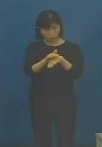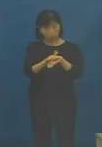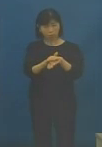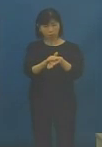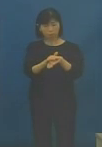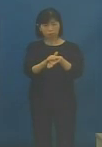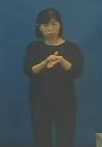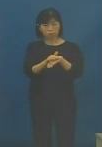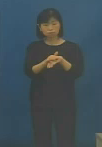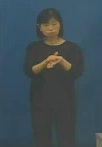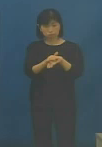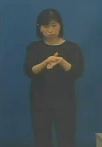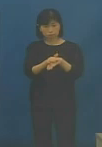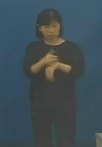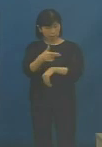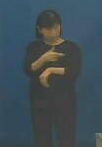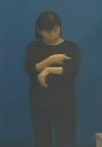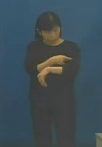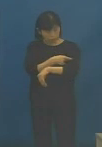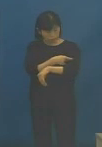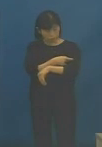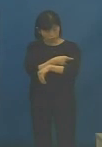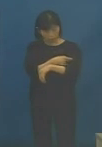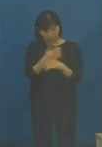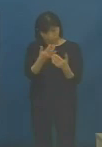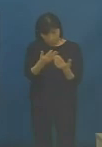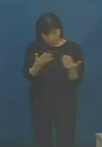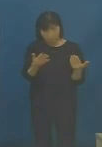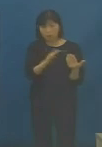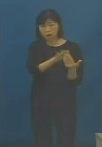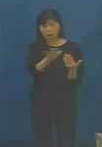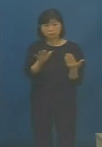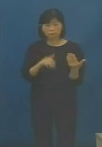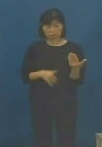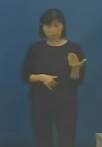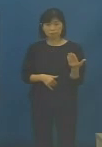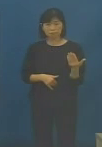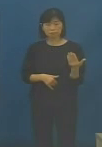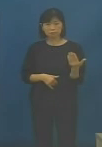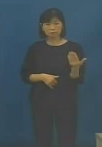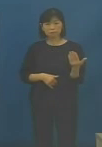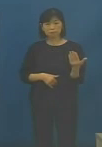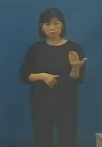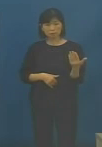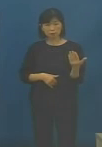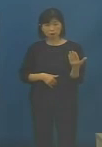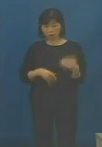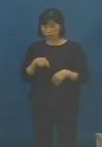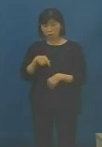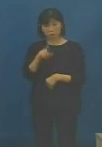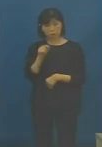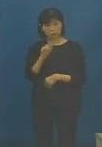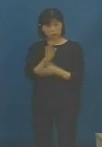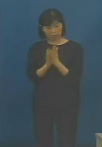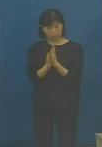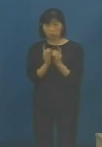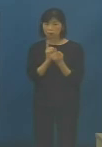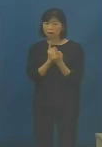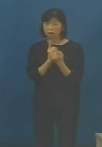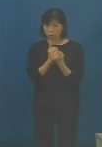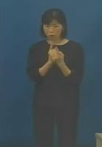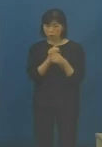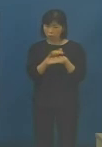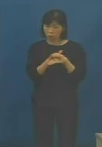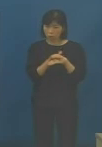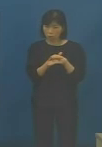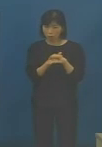大掛かりな、接種になります。ですから早々に、本県の対応もですね、関係機関と一緒に